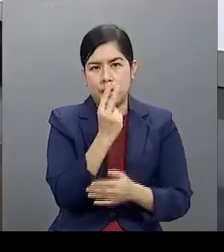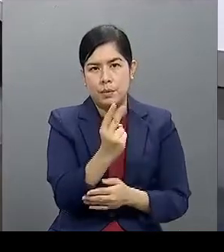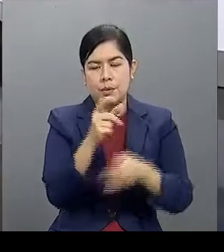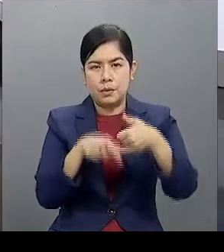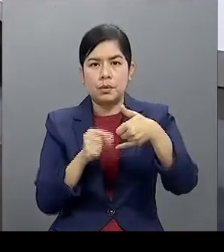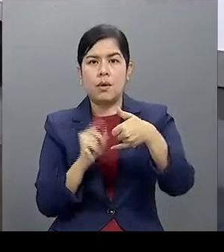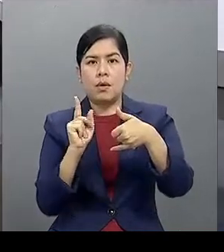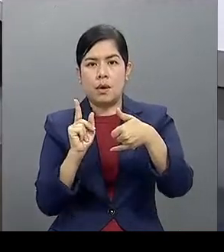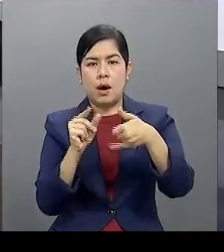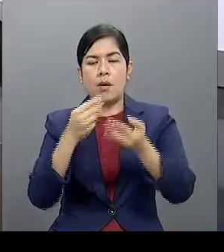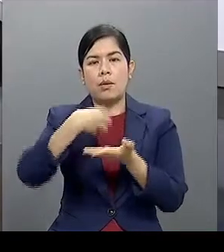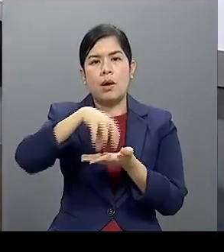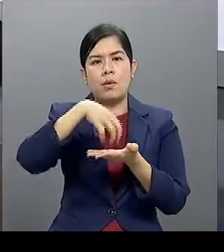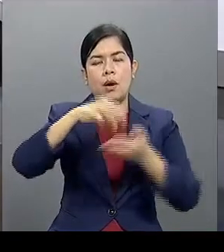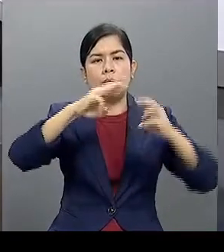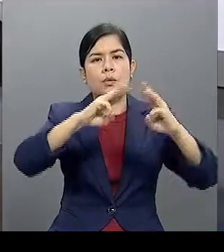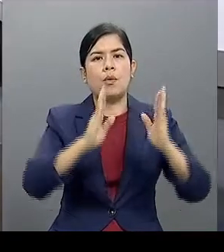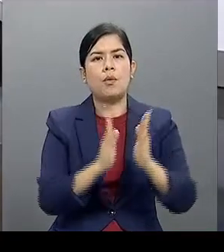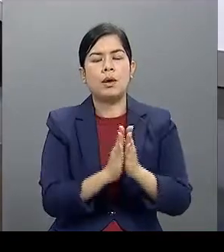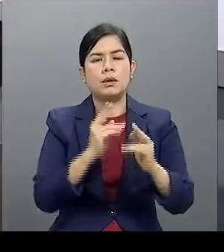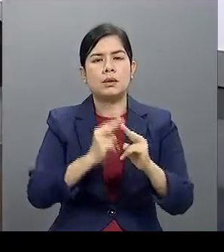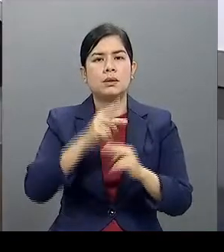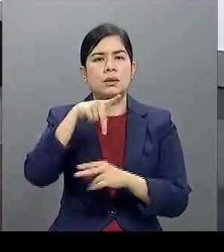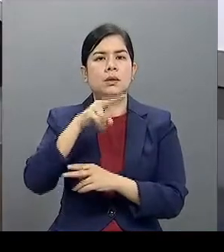องจังหวัดเชียงใหม่คุณโกวิทเชิญค่ะ